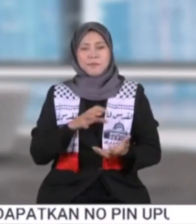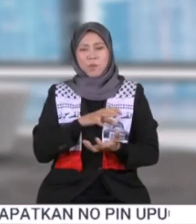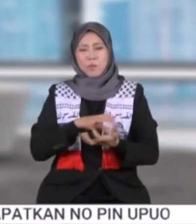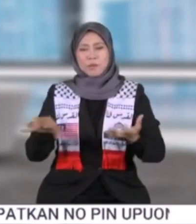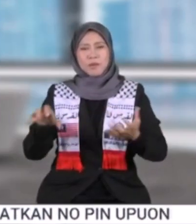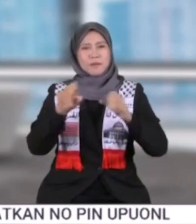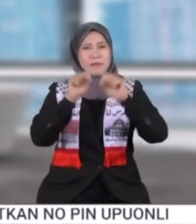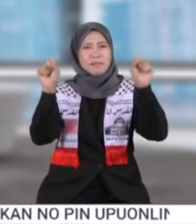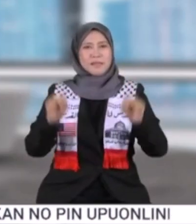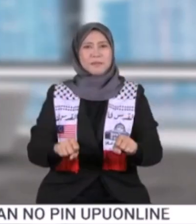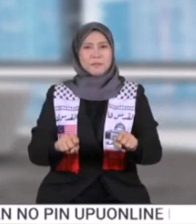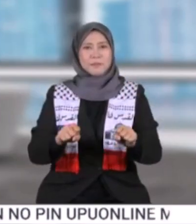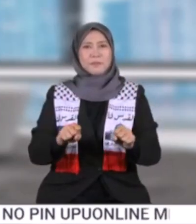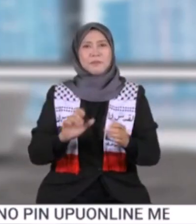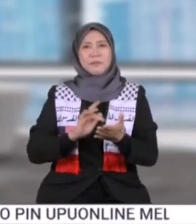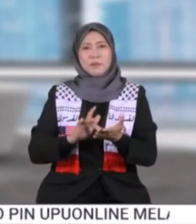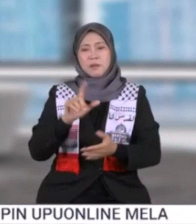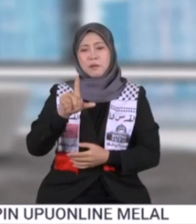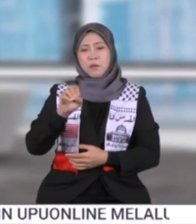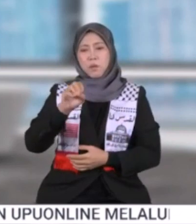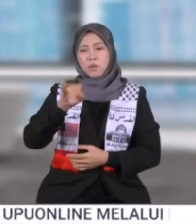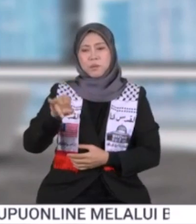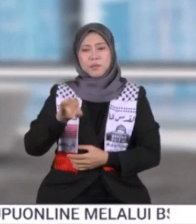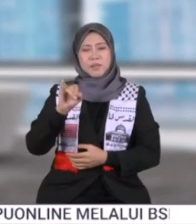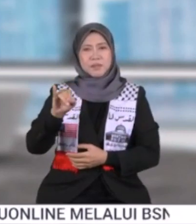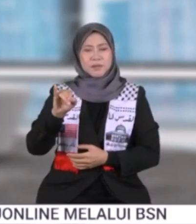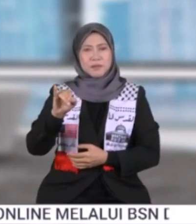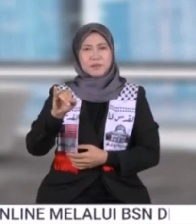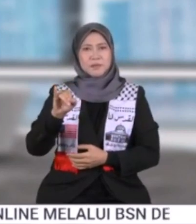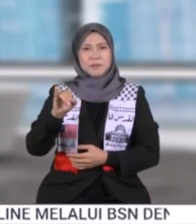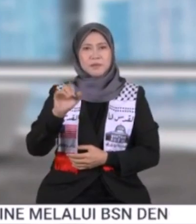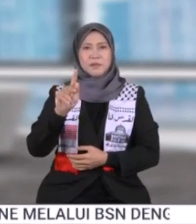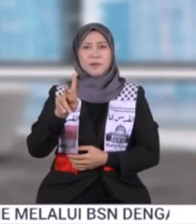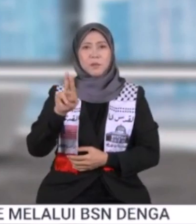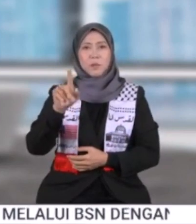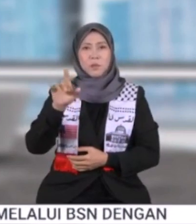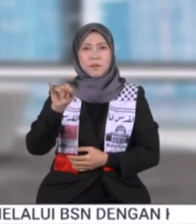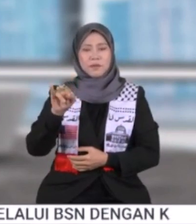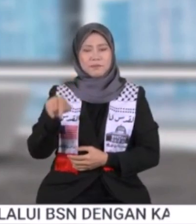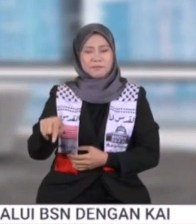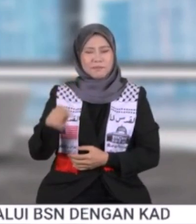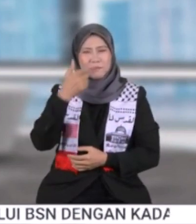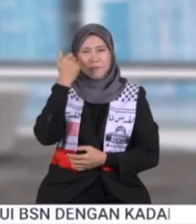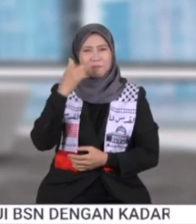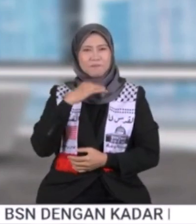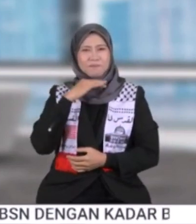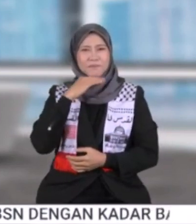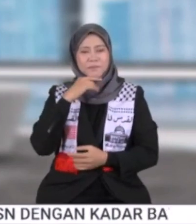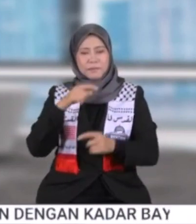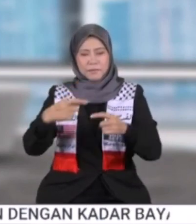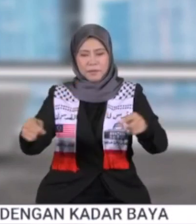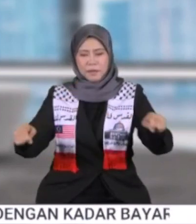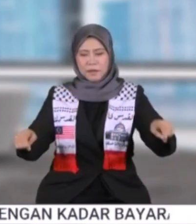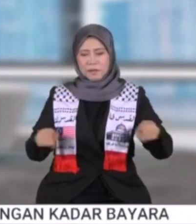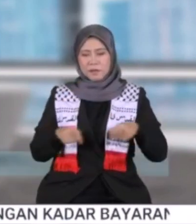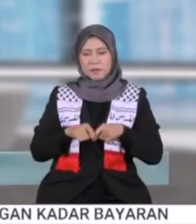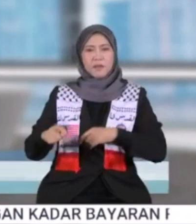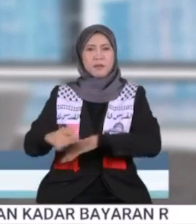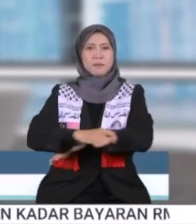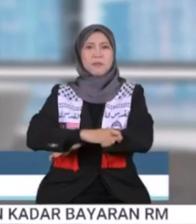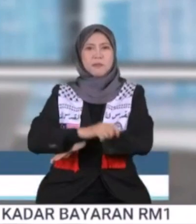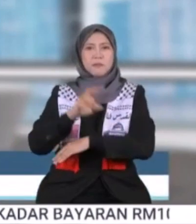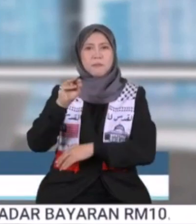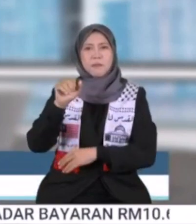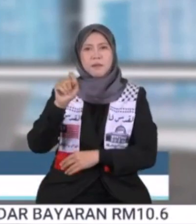Kerosakan sistem rawatan komponen loji kumbahan di Bandar Indah Pura Kulai, faktor berlaku pencemaran di Tasik Taman Matahari.